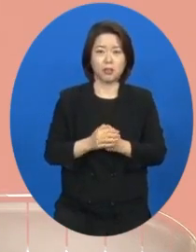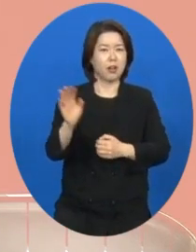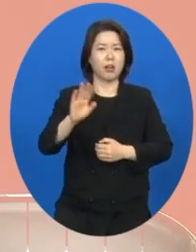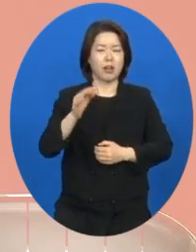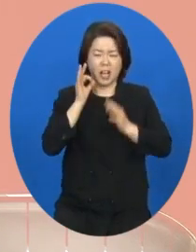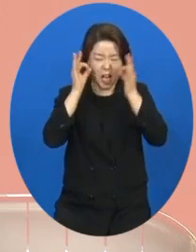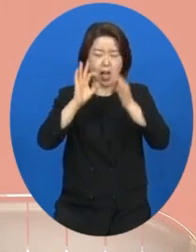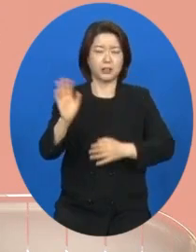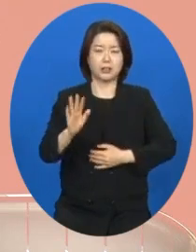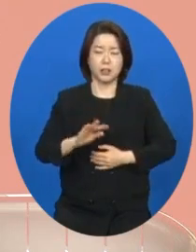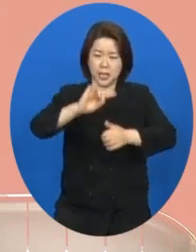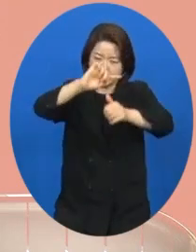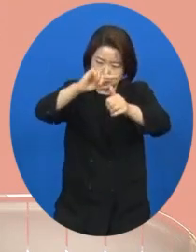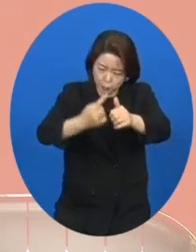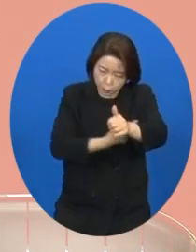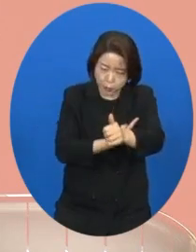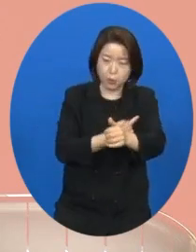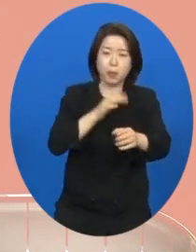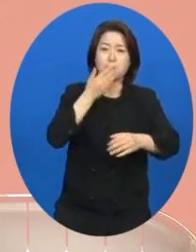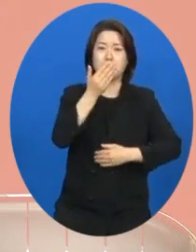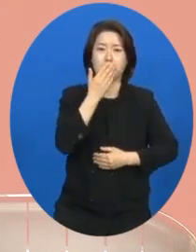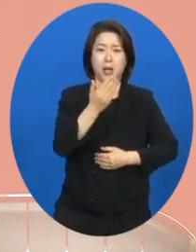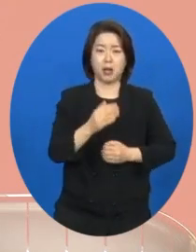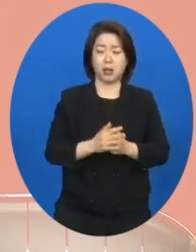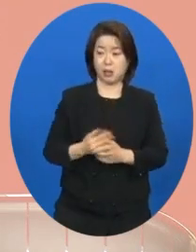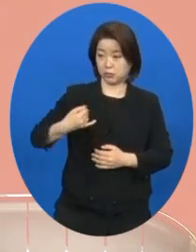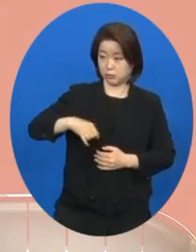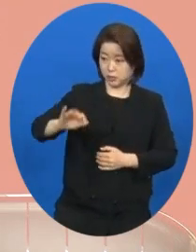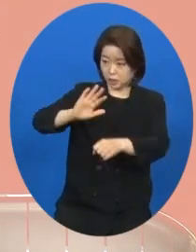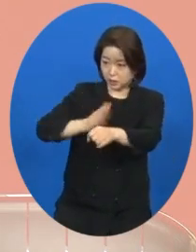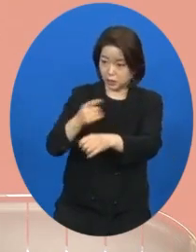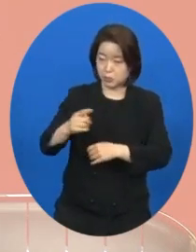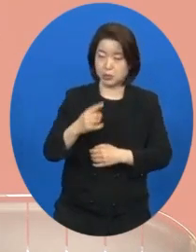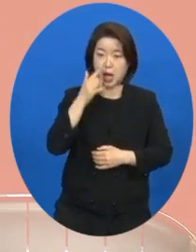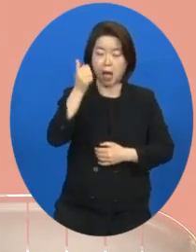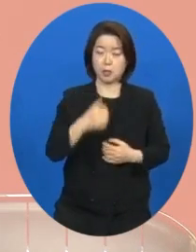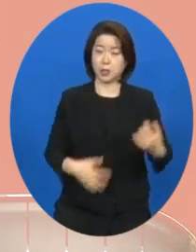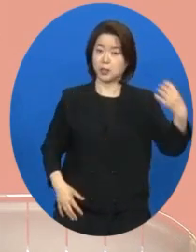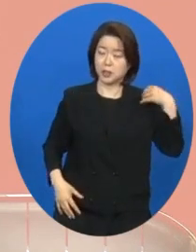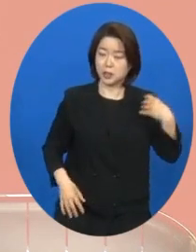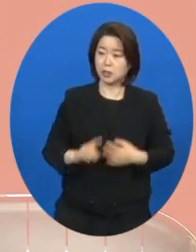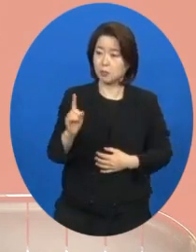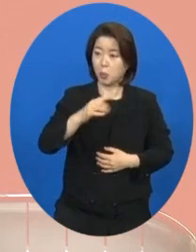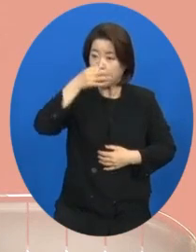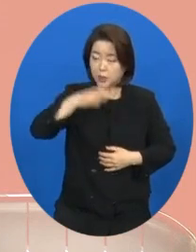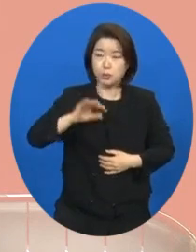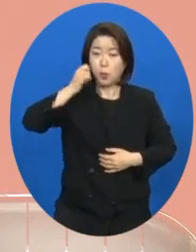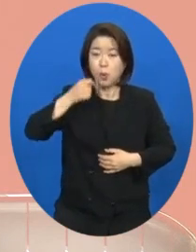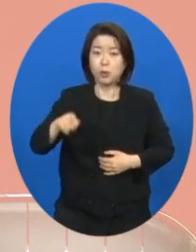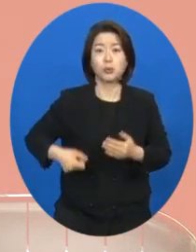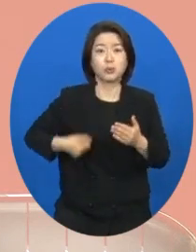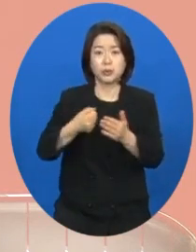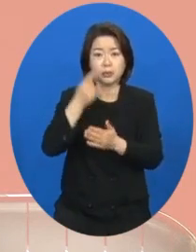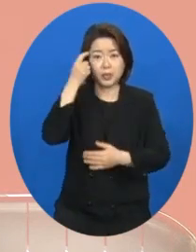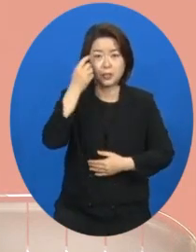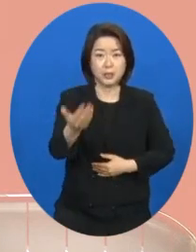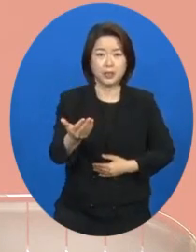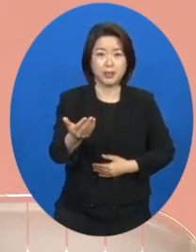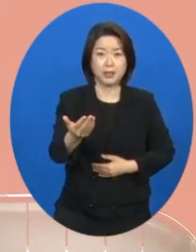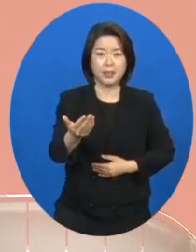되잖아요. 딸이 잘못했어요. 그걸 아버지가 책임지는 게 뭘 도대체 힘들고 어려운 결단입니까?